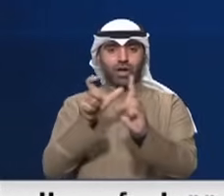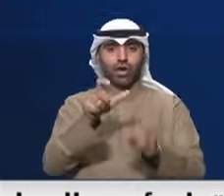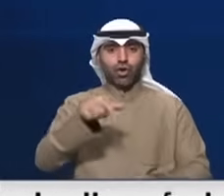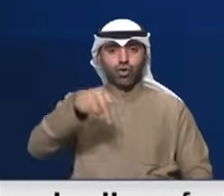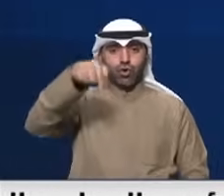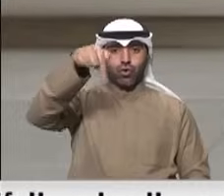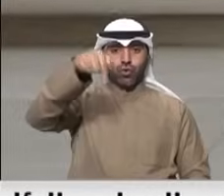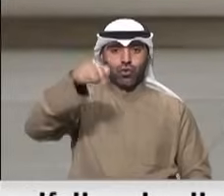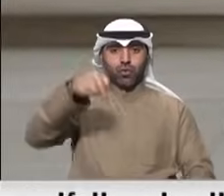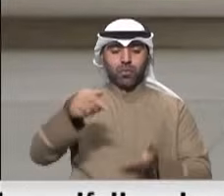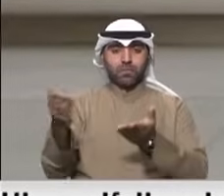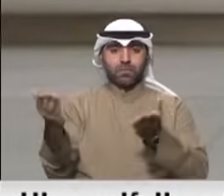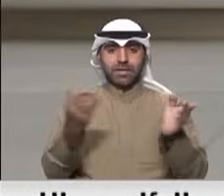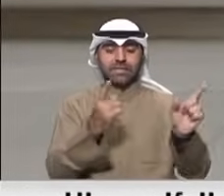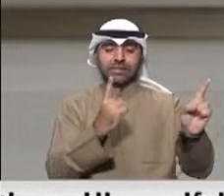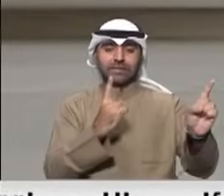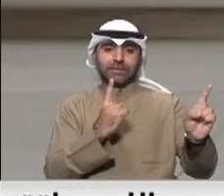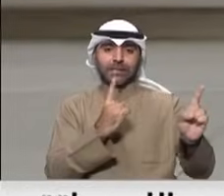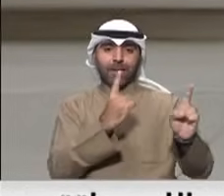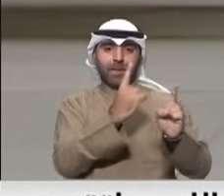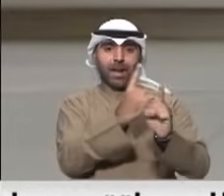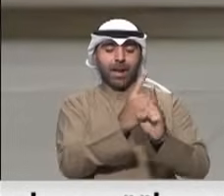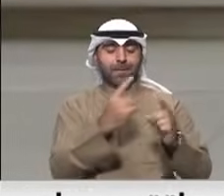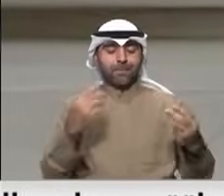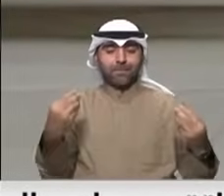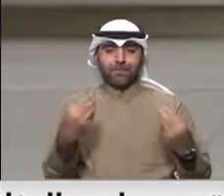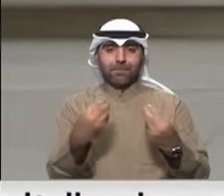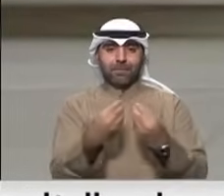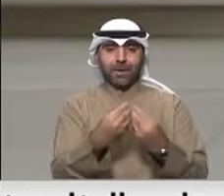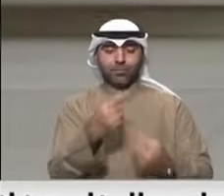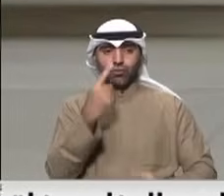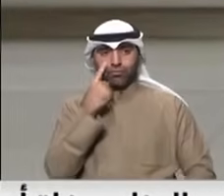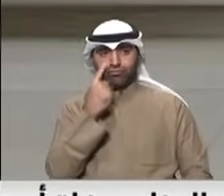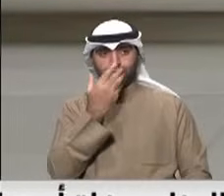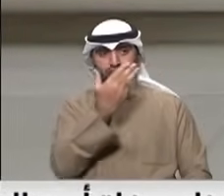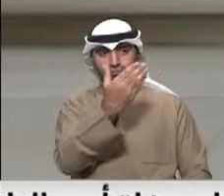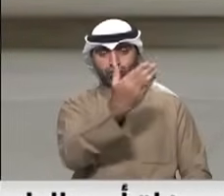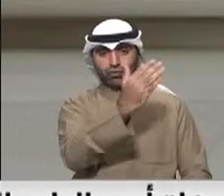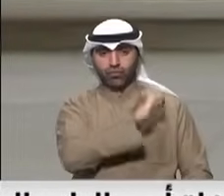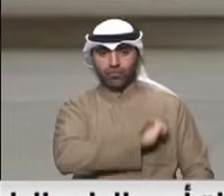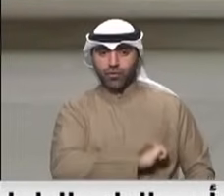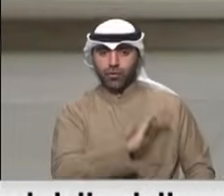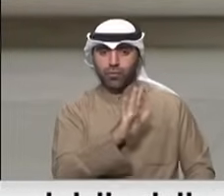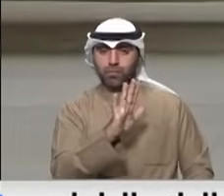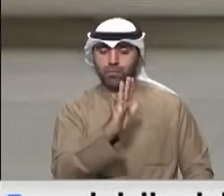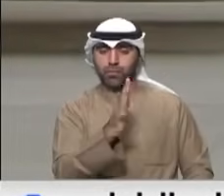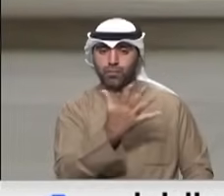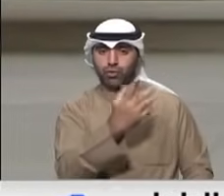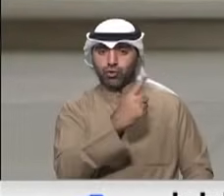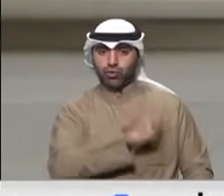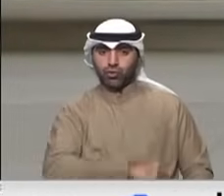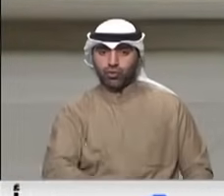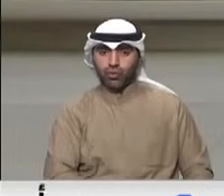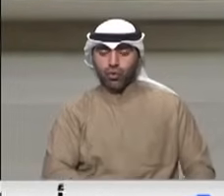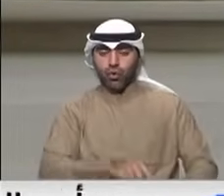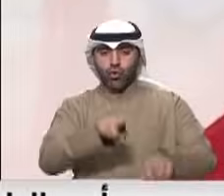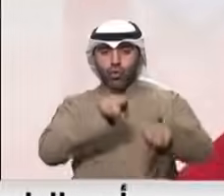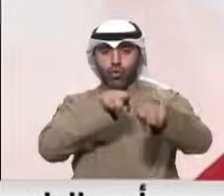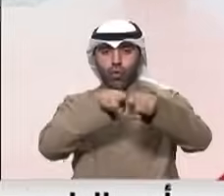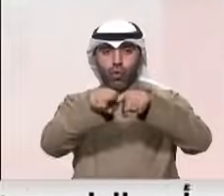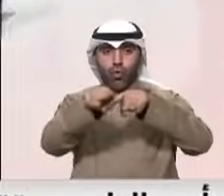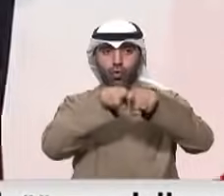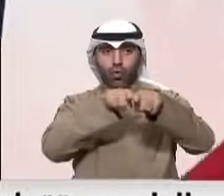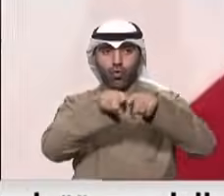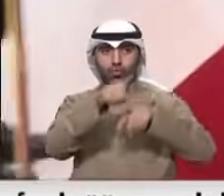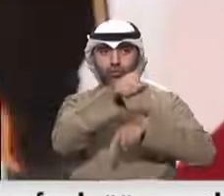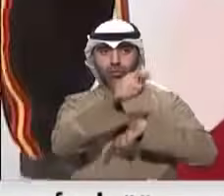اخاه ممثل صاحب الجلاله الملك محمد السادس ملك المملكه المغربيه الشقيقه صاحب السمو الملكي الامير